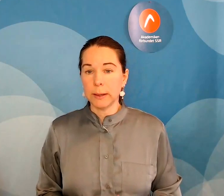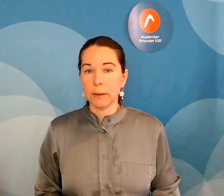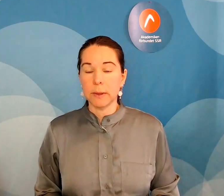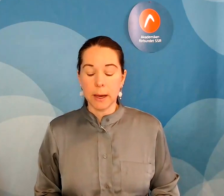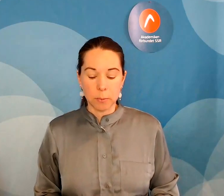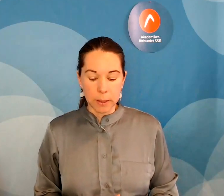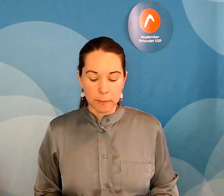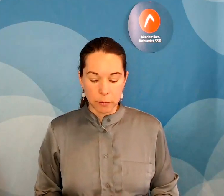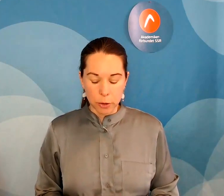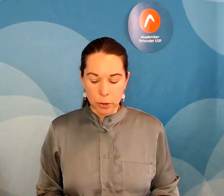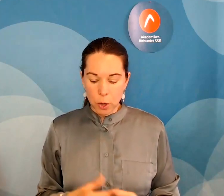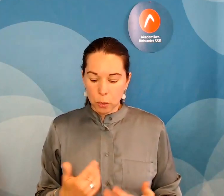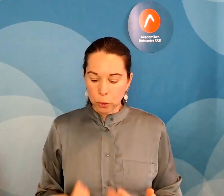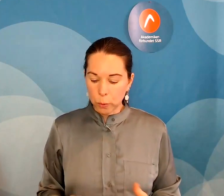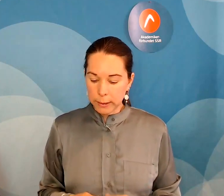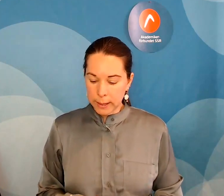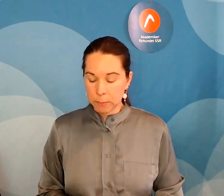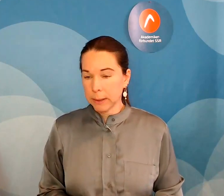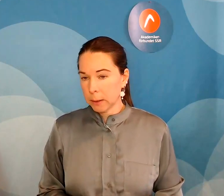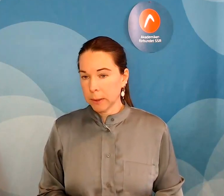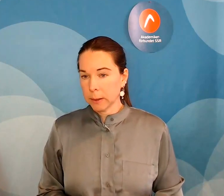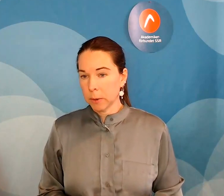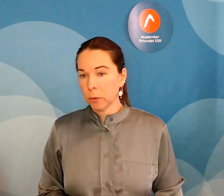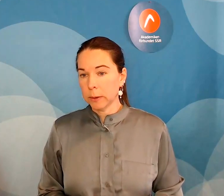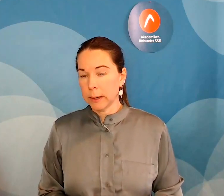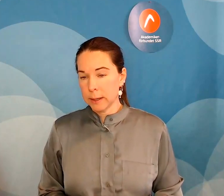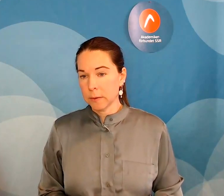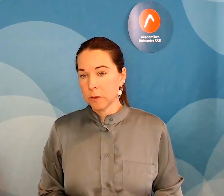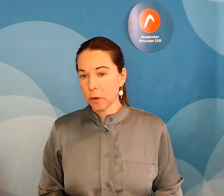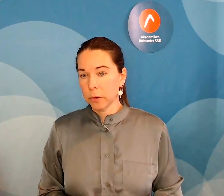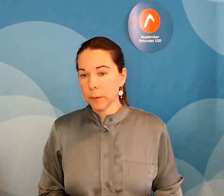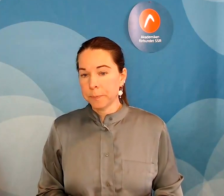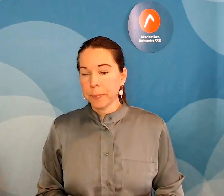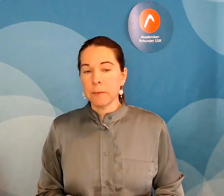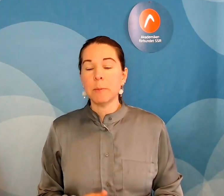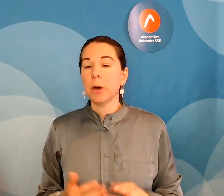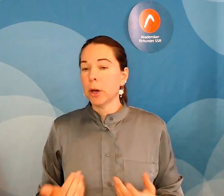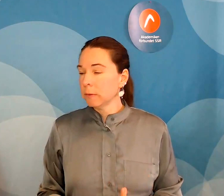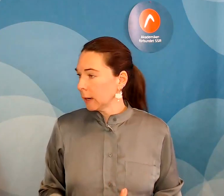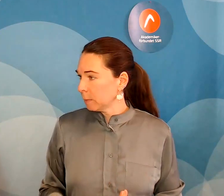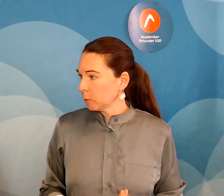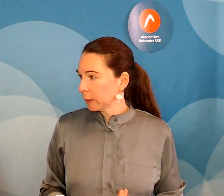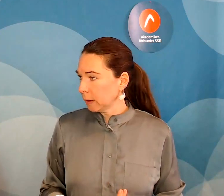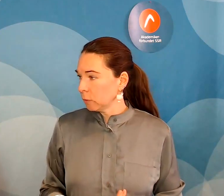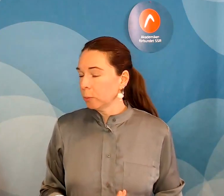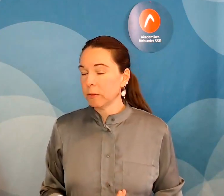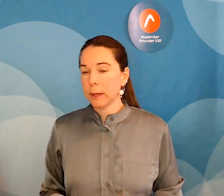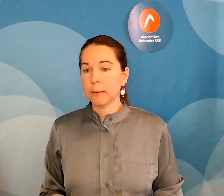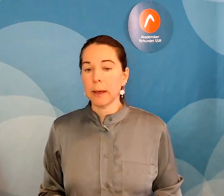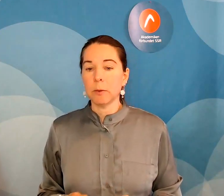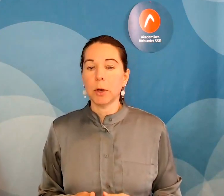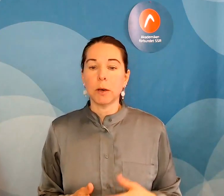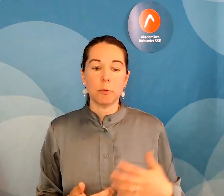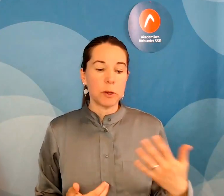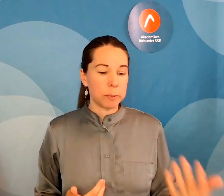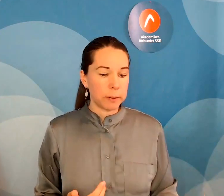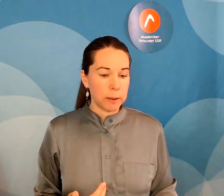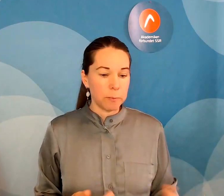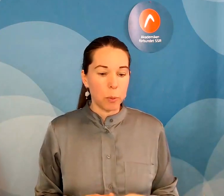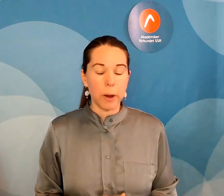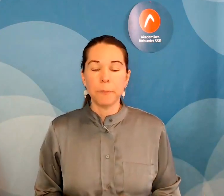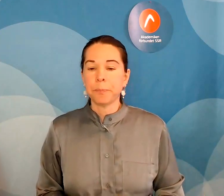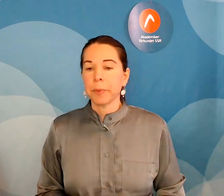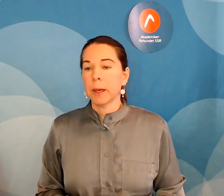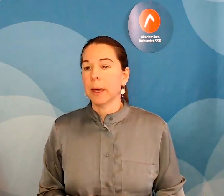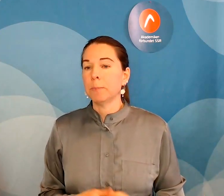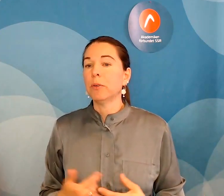ser ut så, men det är det vi arbetar för. Och då är det här med att arbeta med ålder en sak. Vi behöver alla perspektiv, de är viktiga. Vi behöver